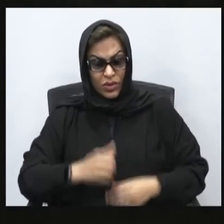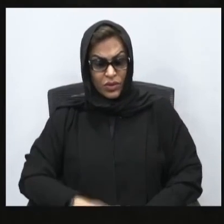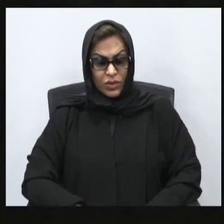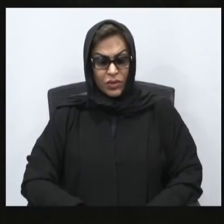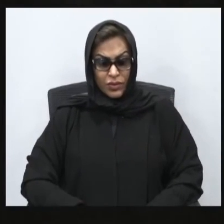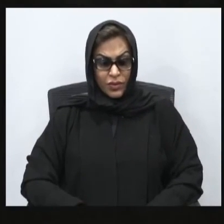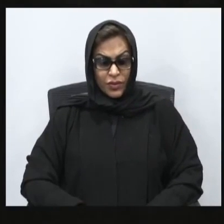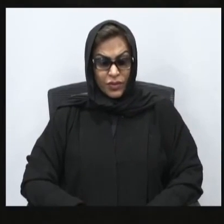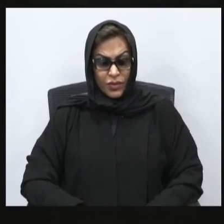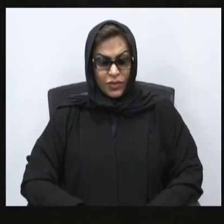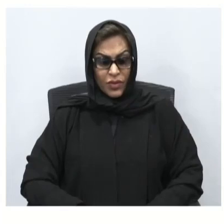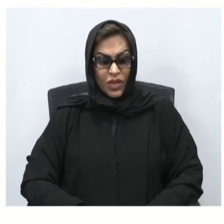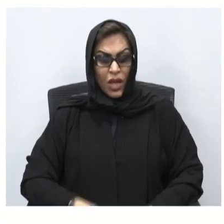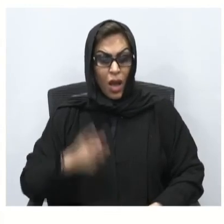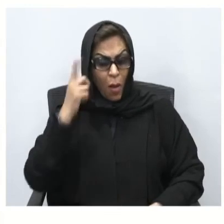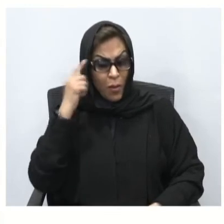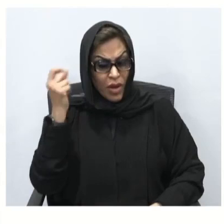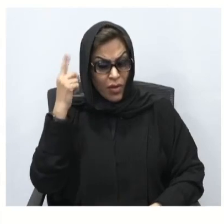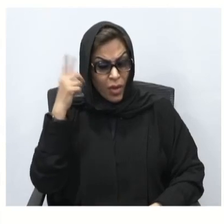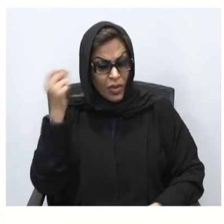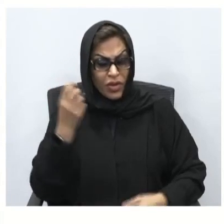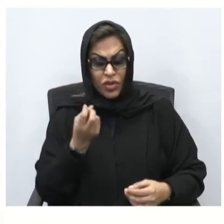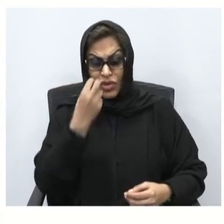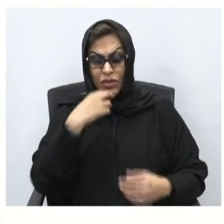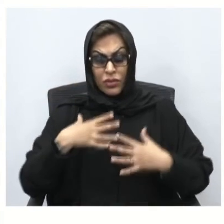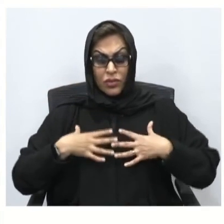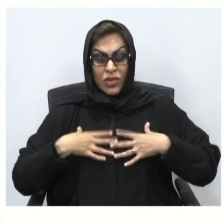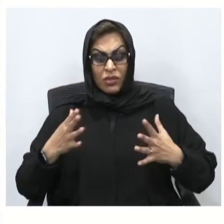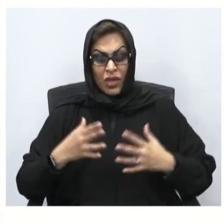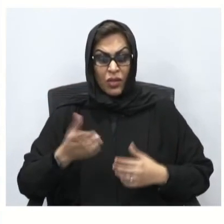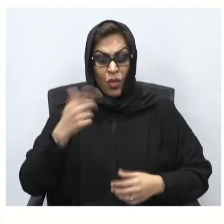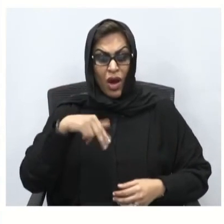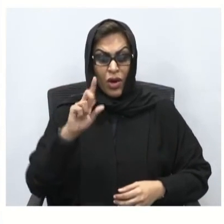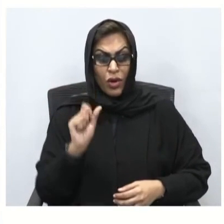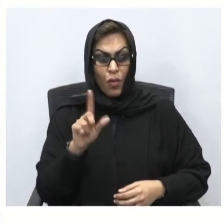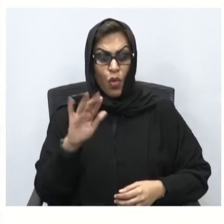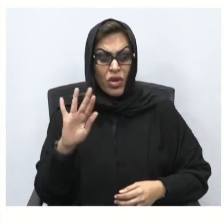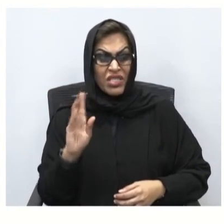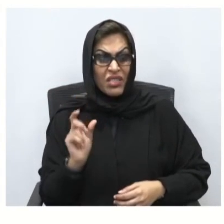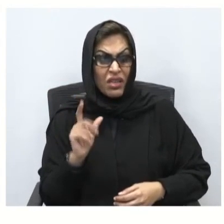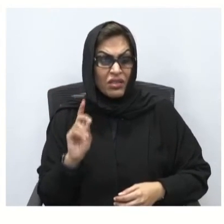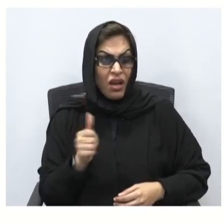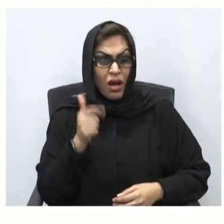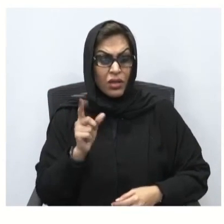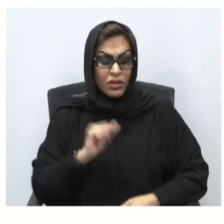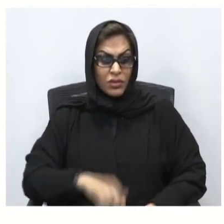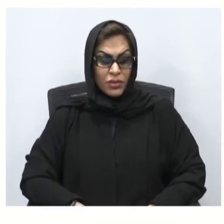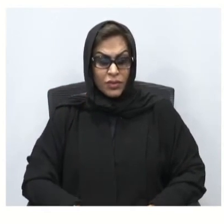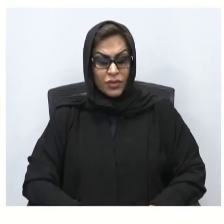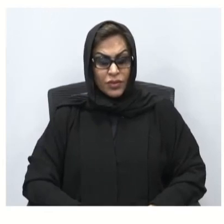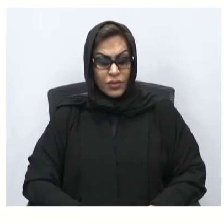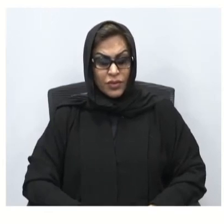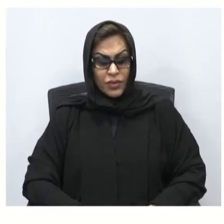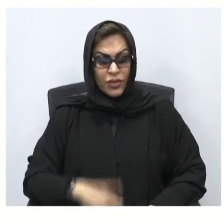التنفس من امراض الجهاز التنفسي عندنا التهاب القصبات والربو وسرطان الرئه